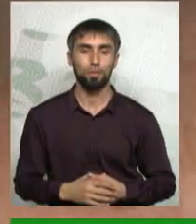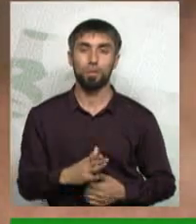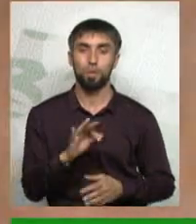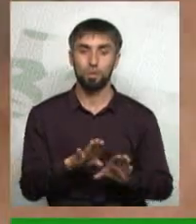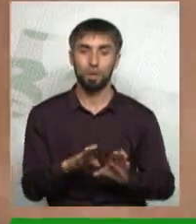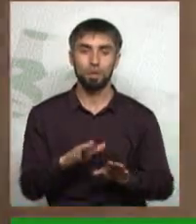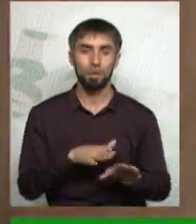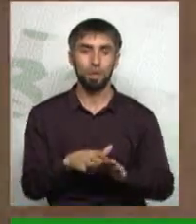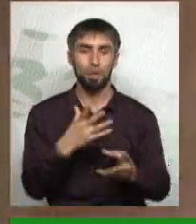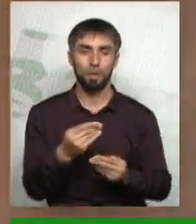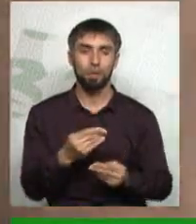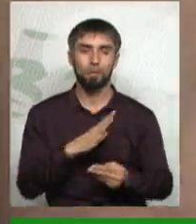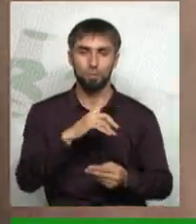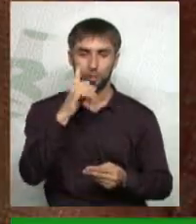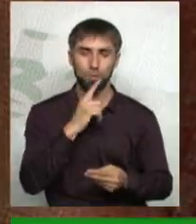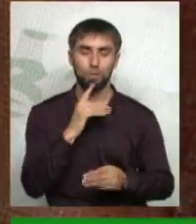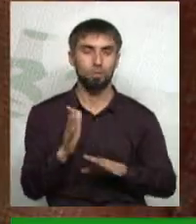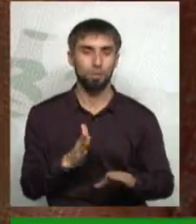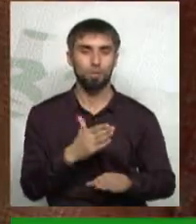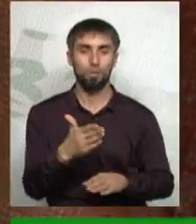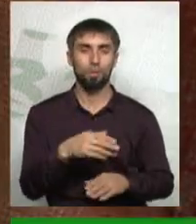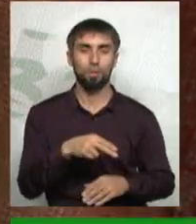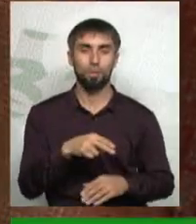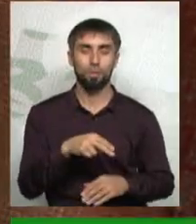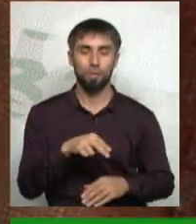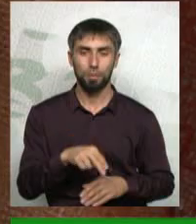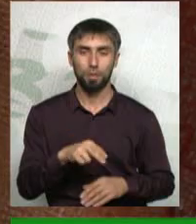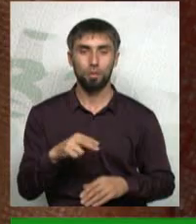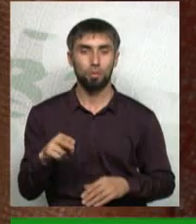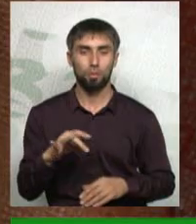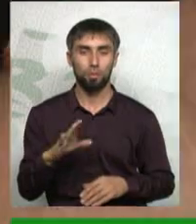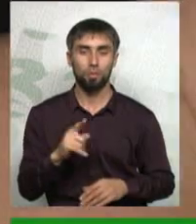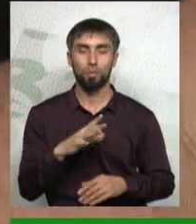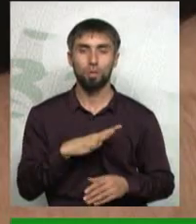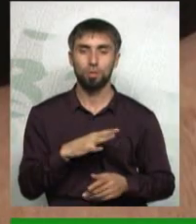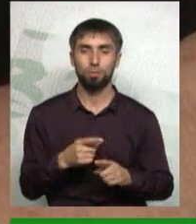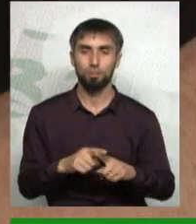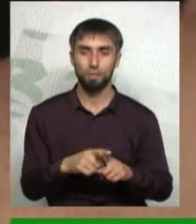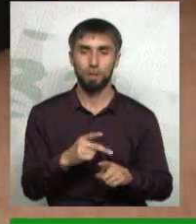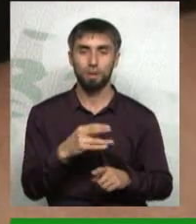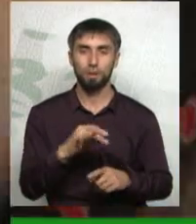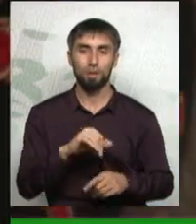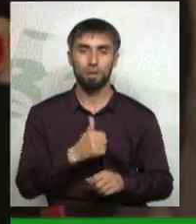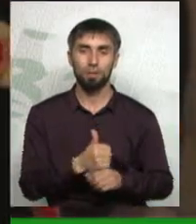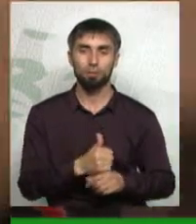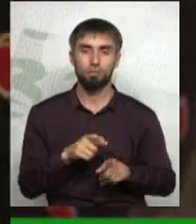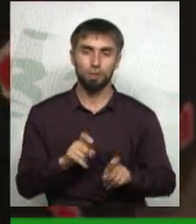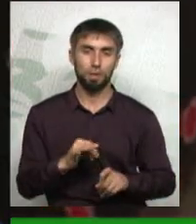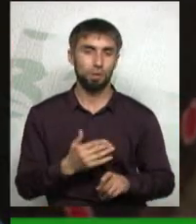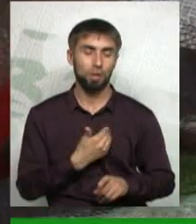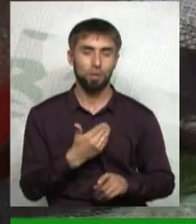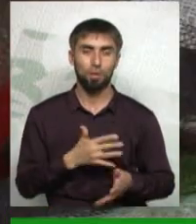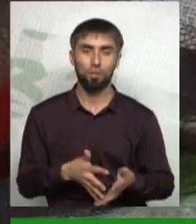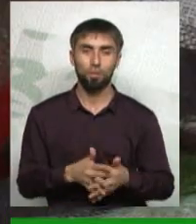Вот так целые дни и даже месяцы уходят у Питима Досхоевы, чтобы изготовить очередной платок. Нитки, а главное усидчивость и желание